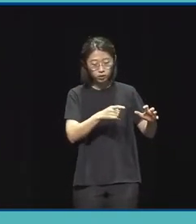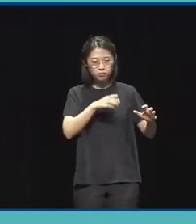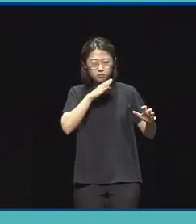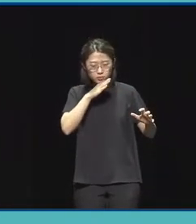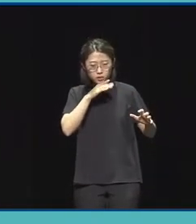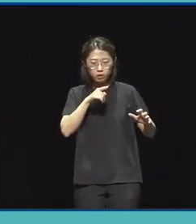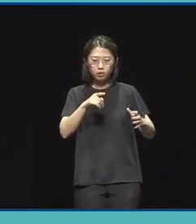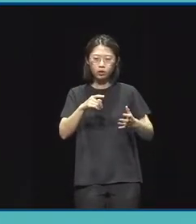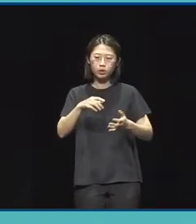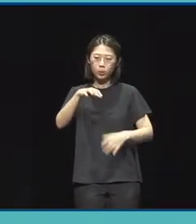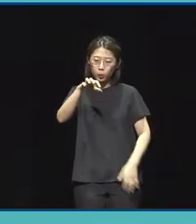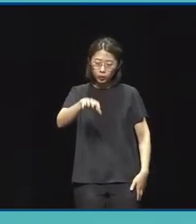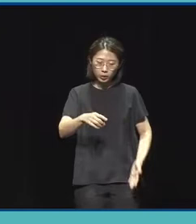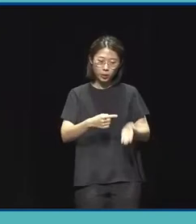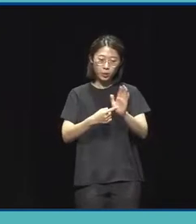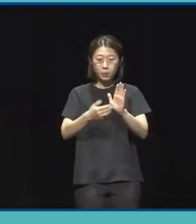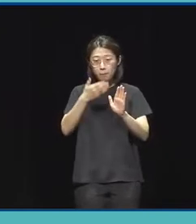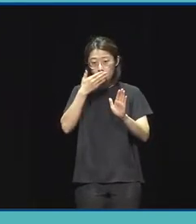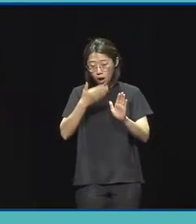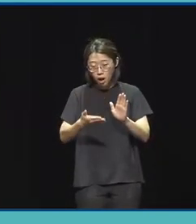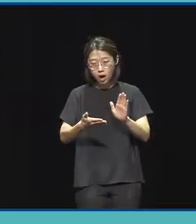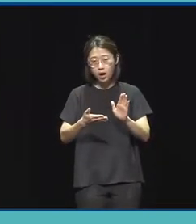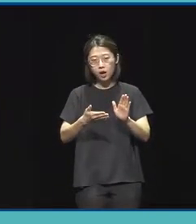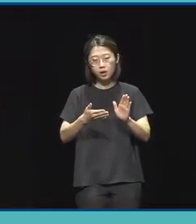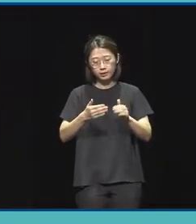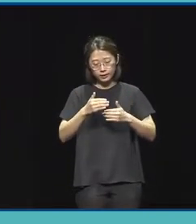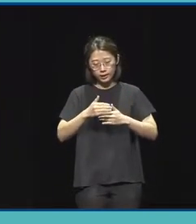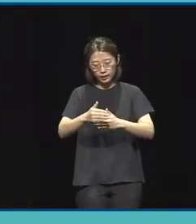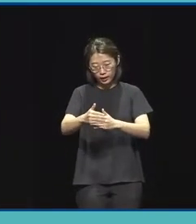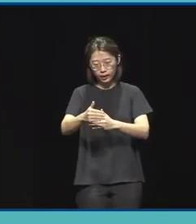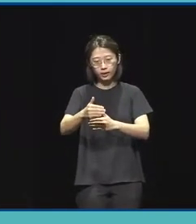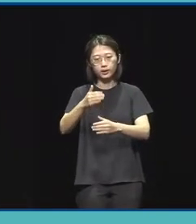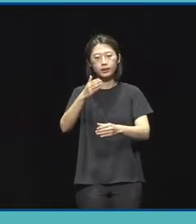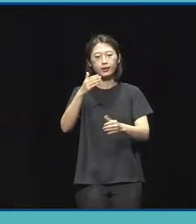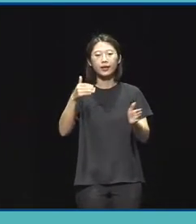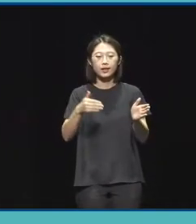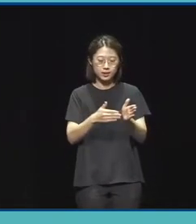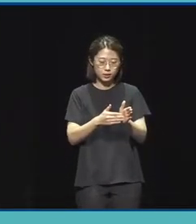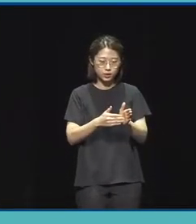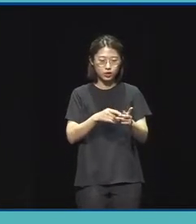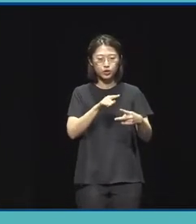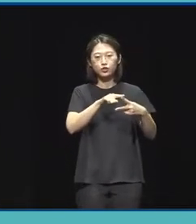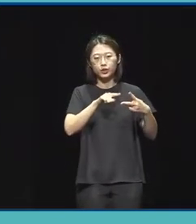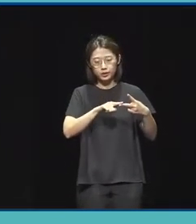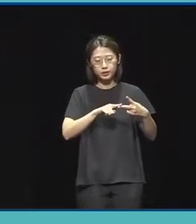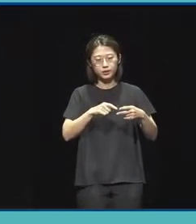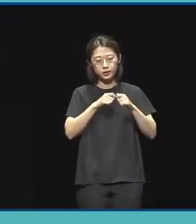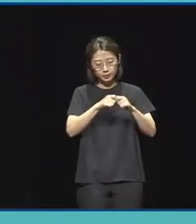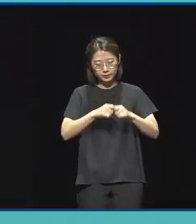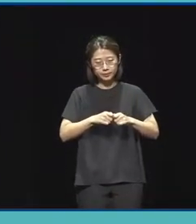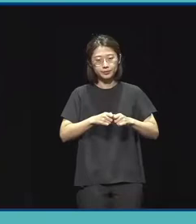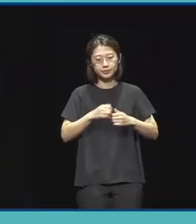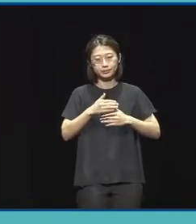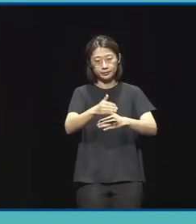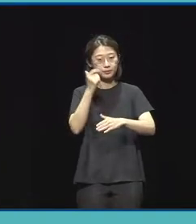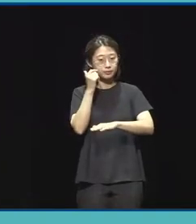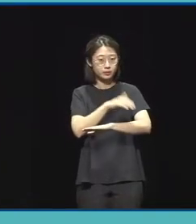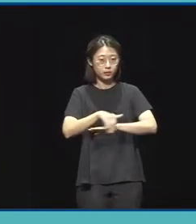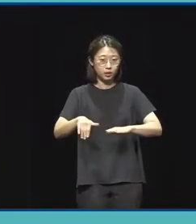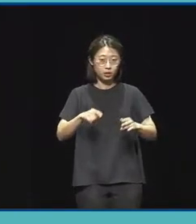프로덕션에 올리기 위한 프리프로덕션 단계 과정까지 이렇게 세 번화 돼서 지원되는 사업이라고 이해해 주시면 되겠습니다